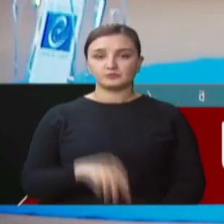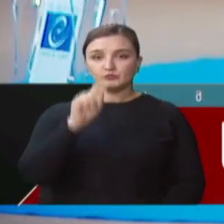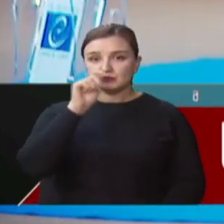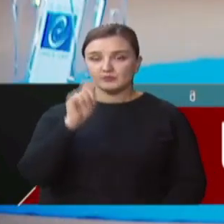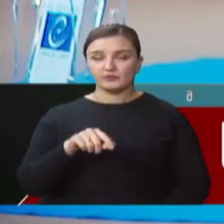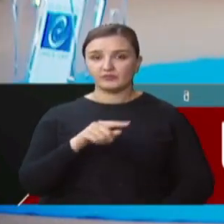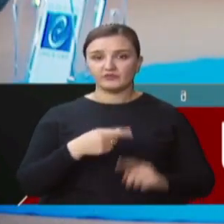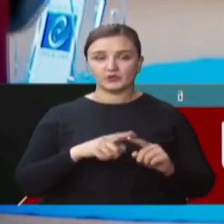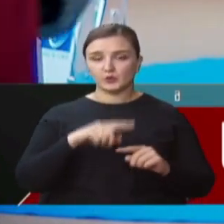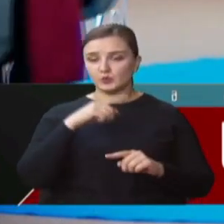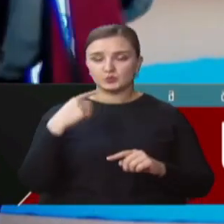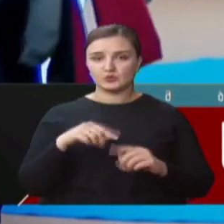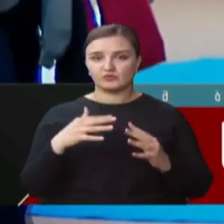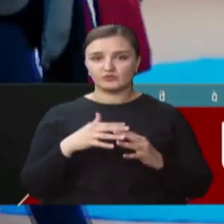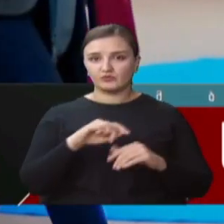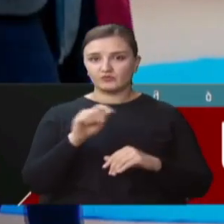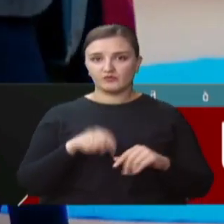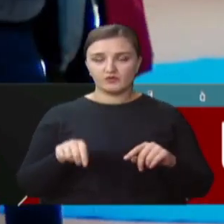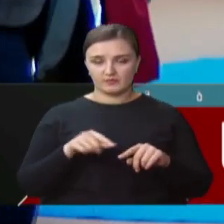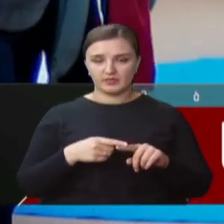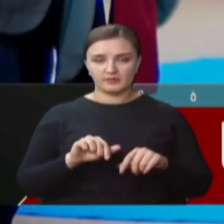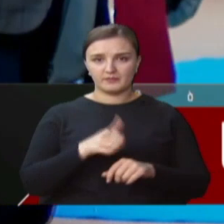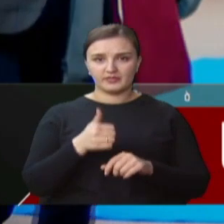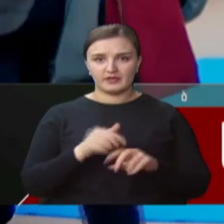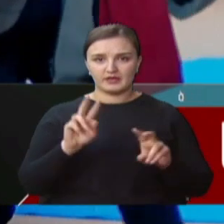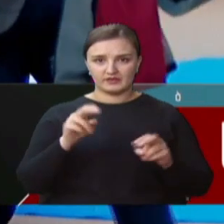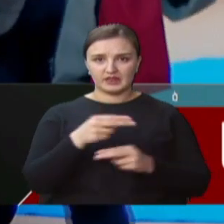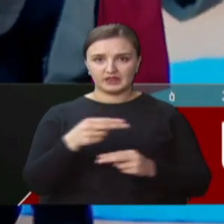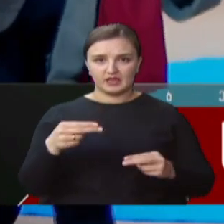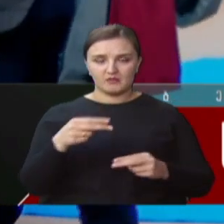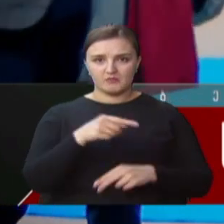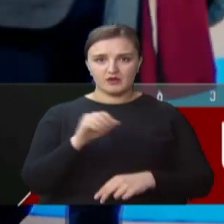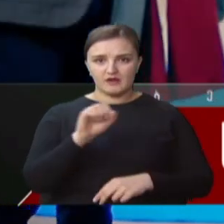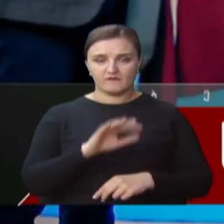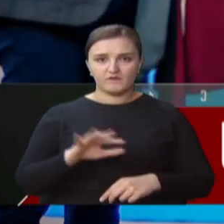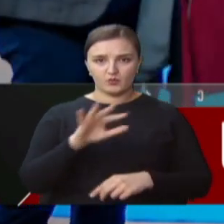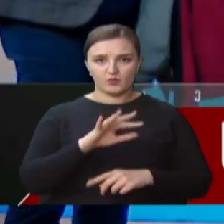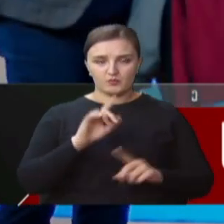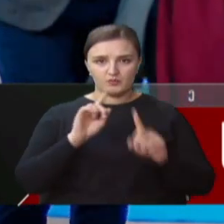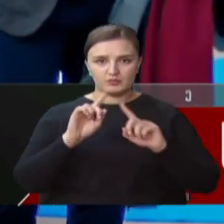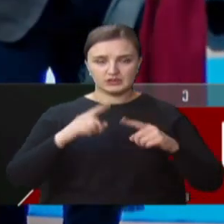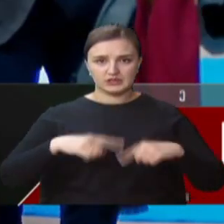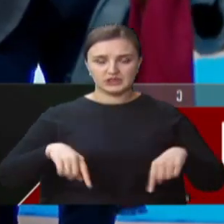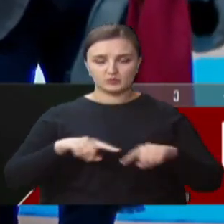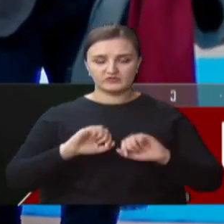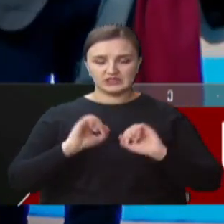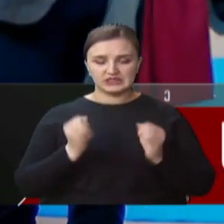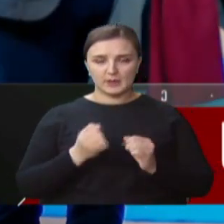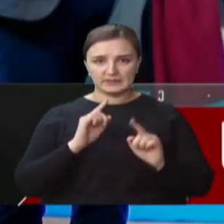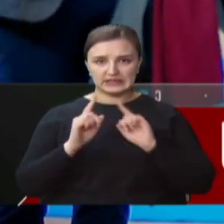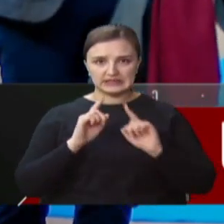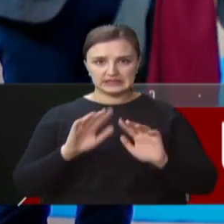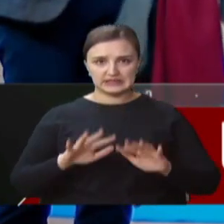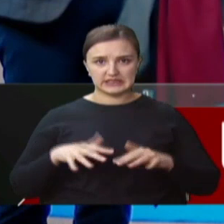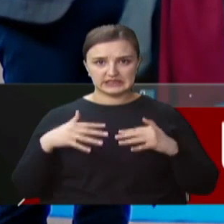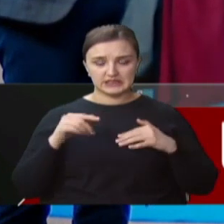Ucraina și mimdinare, Rusetii zomi, istorie de saris, tavari sakitri, Europii sapcios a Parlamentul Asamblei, azam tri sesii,